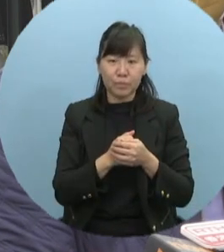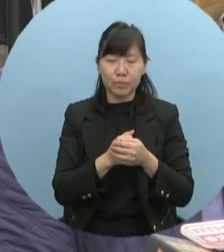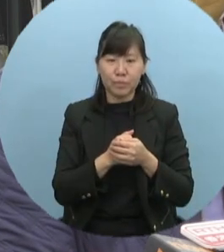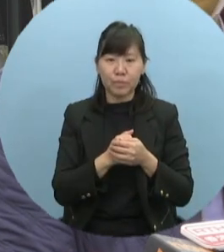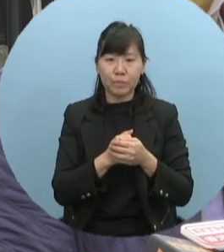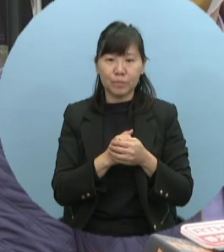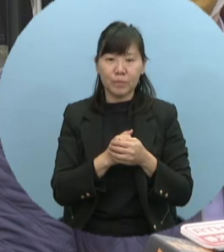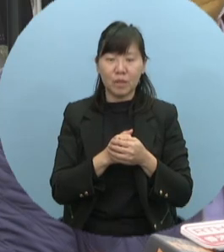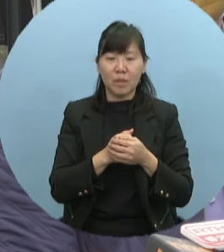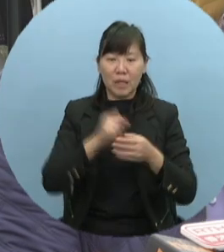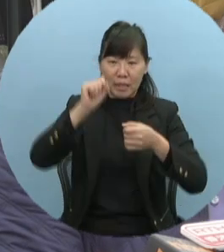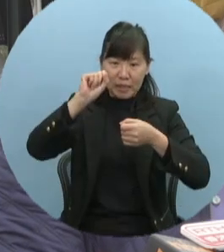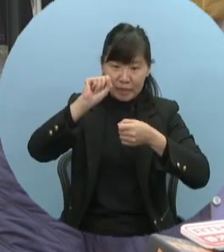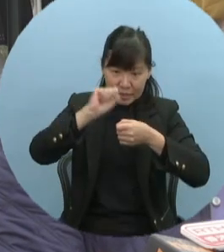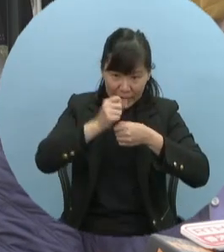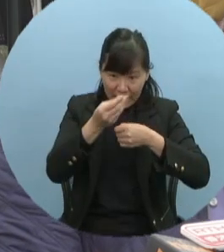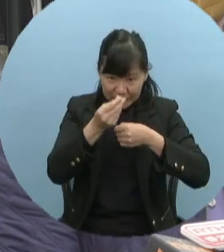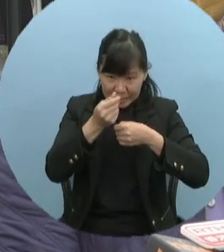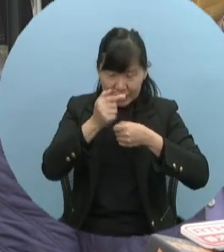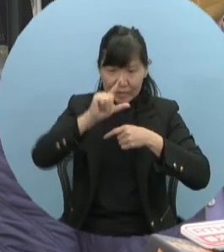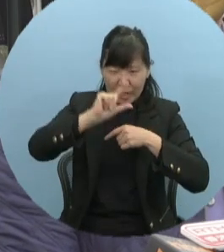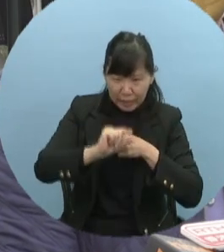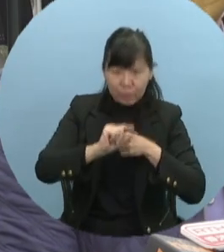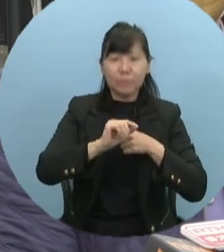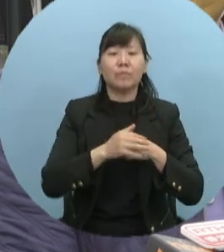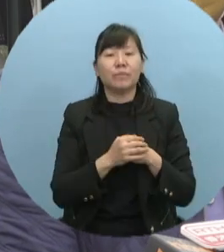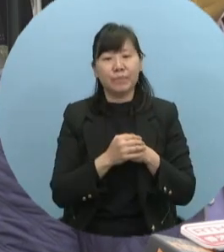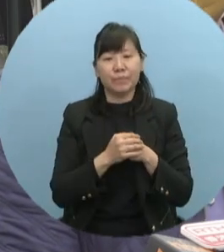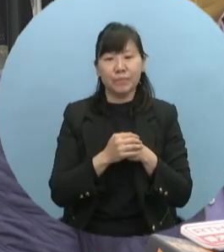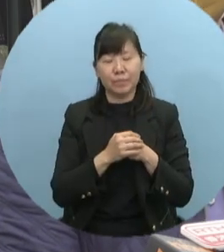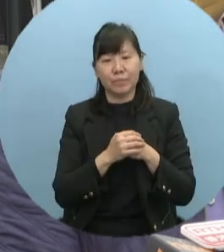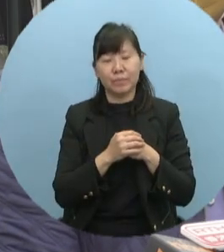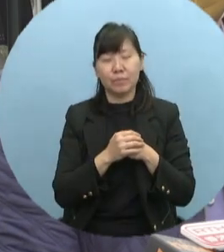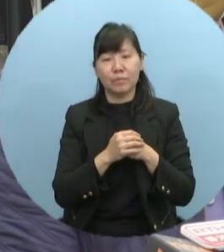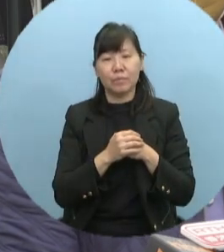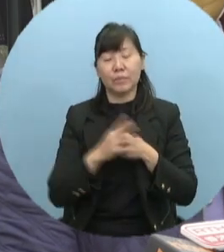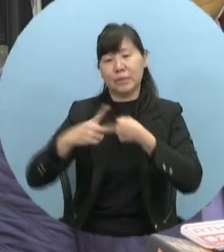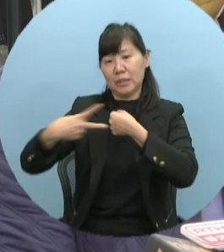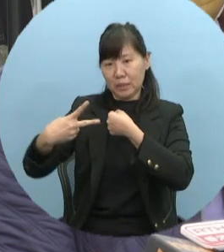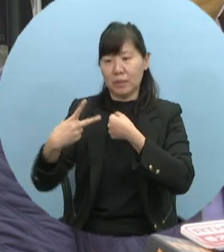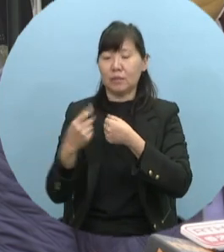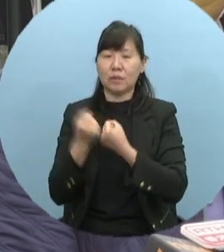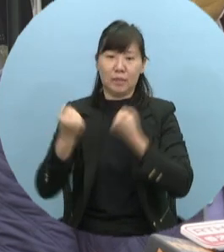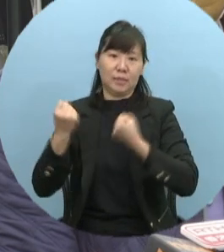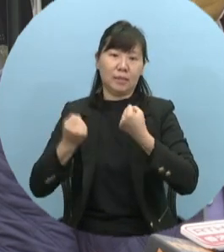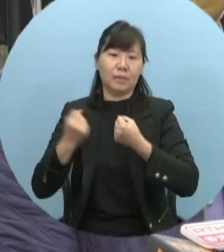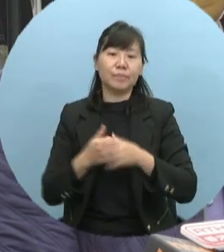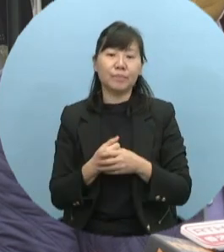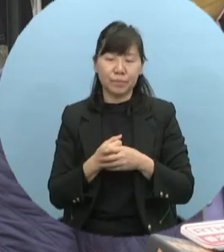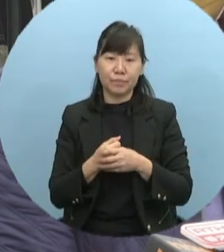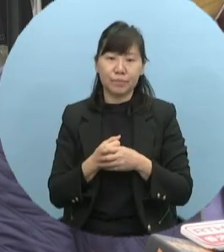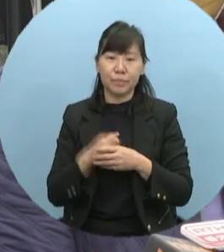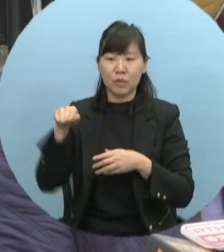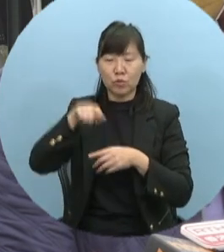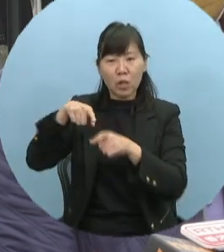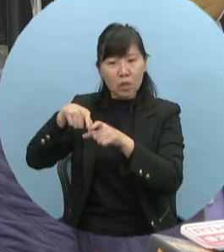一啲加價嘅壓力。第二贏當然係跨境貨車司機啦，佢